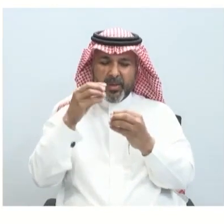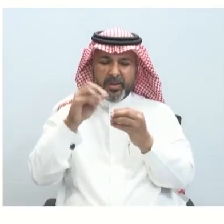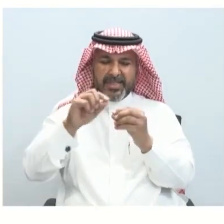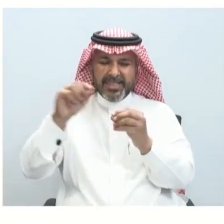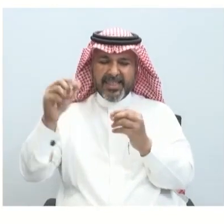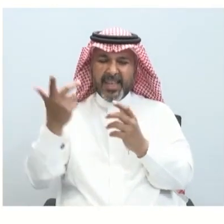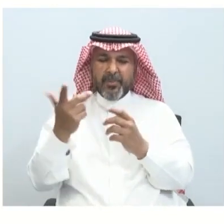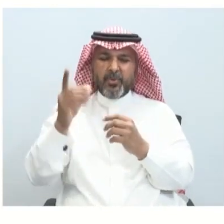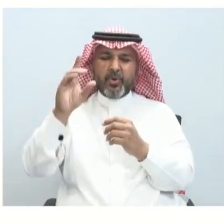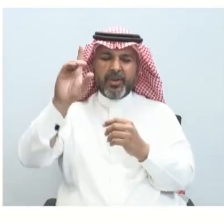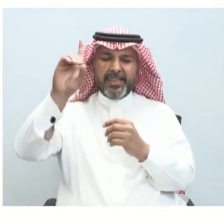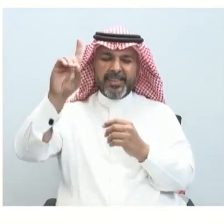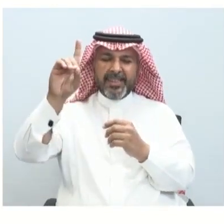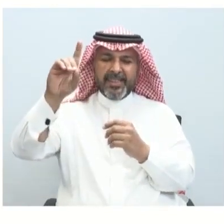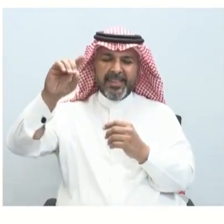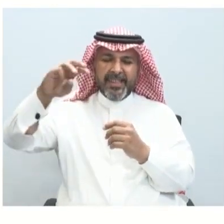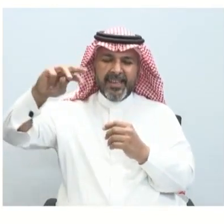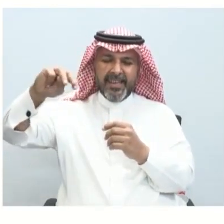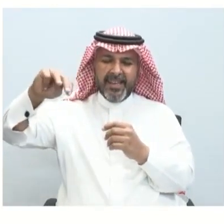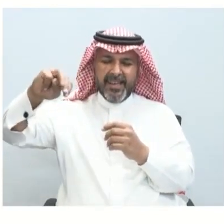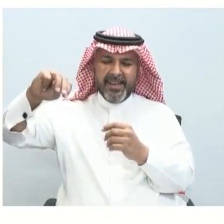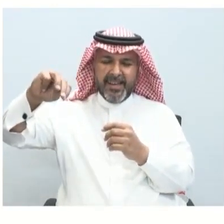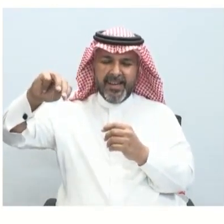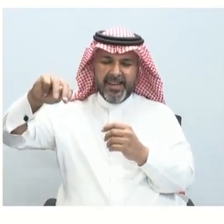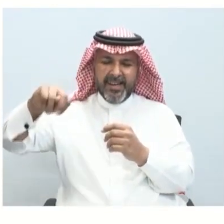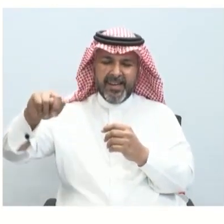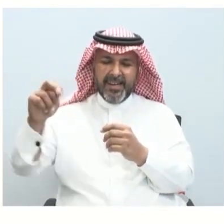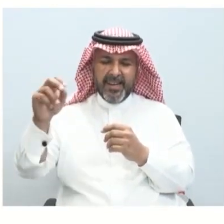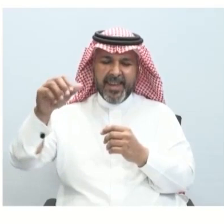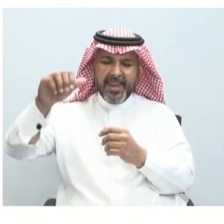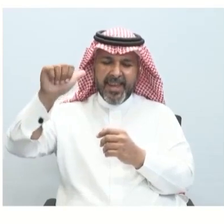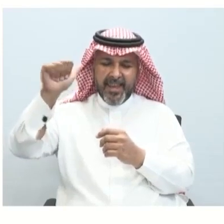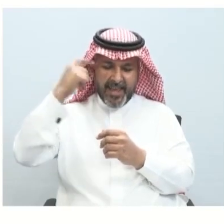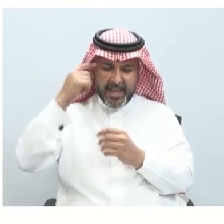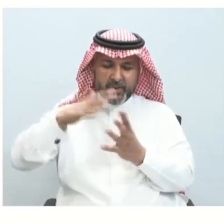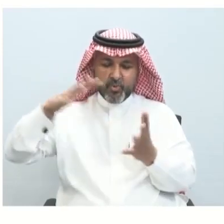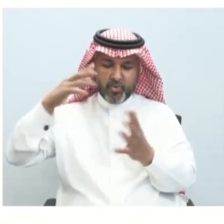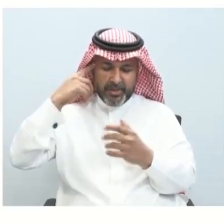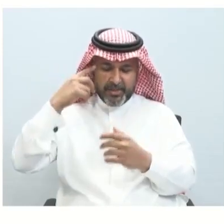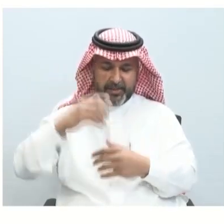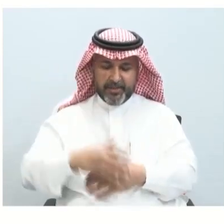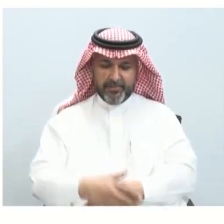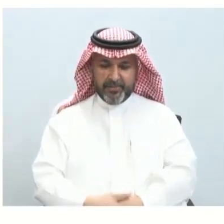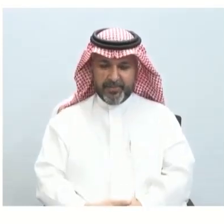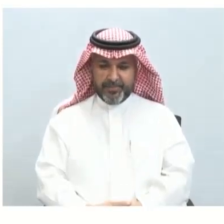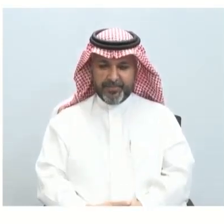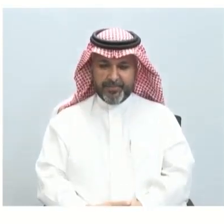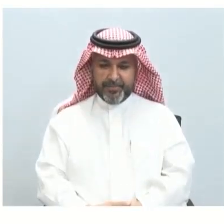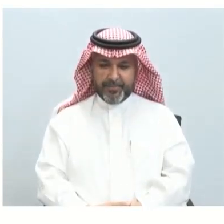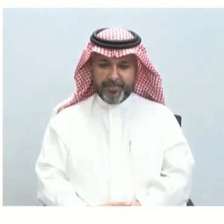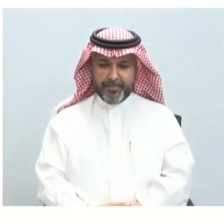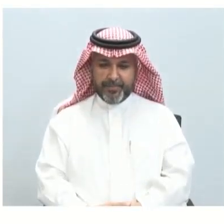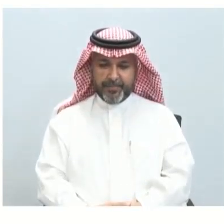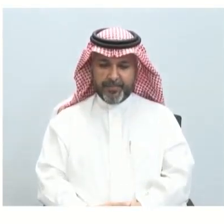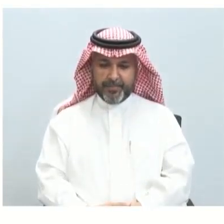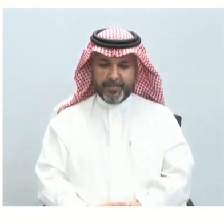للماده الوراثيه الديني في الخليه استعدادا للانقسام في السؤال الثال عشر